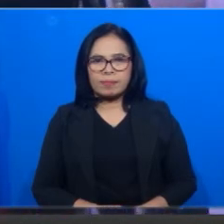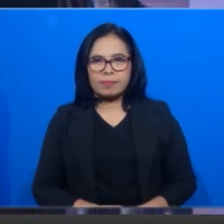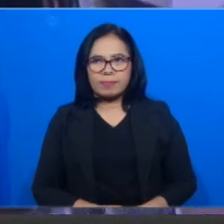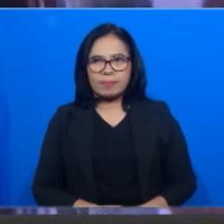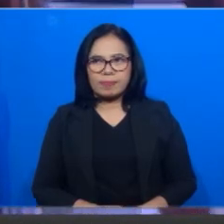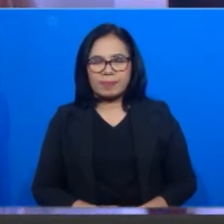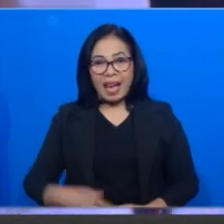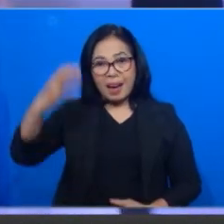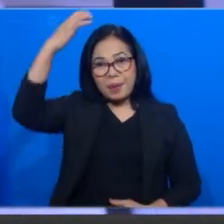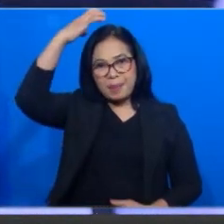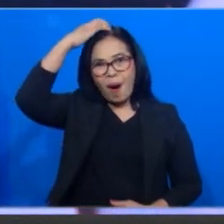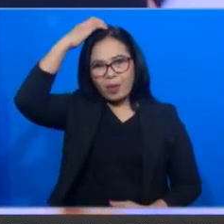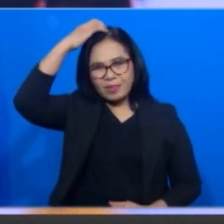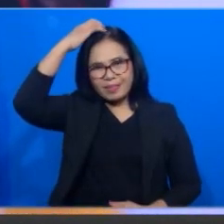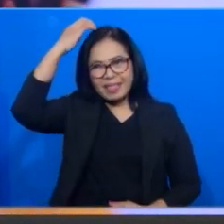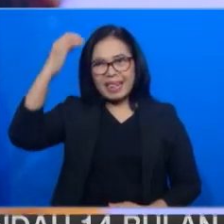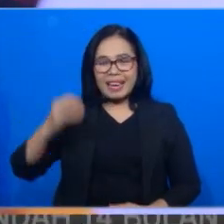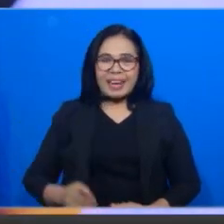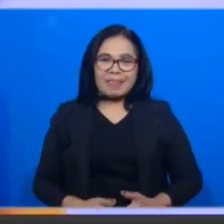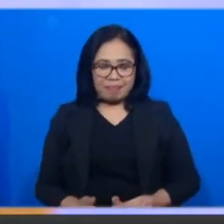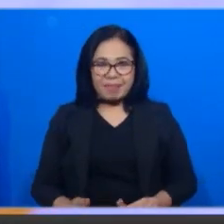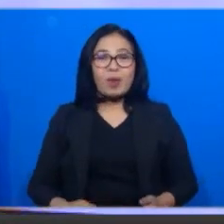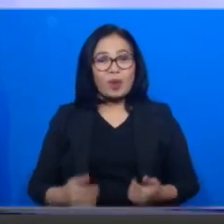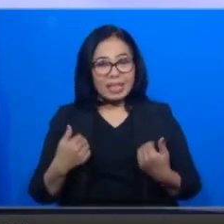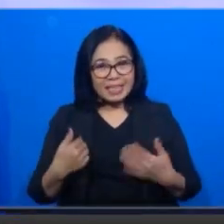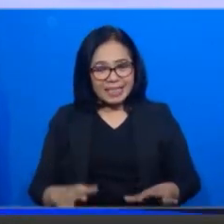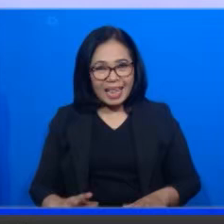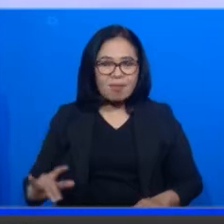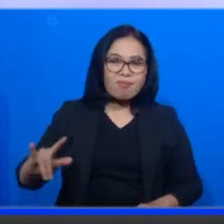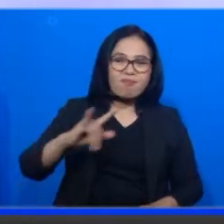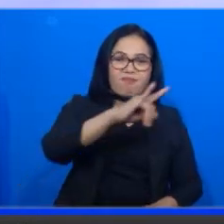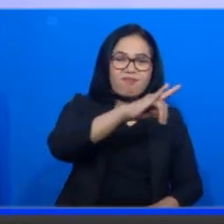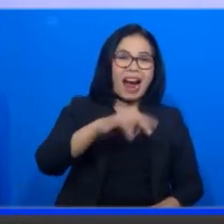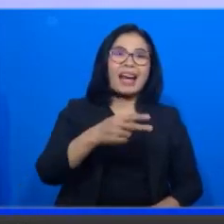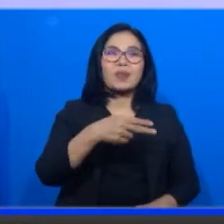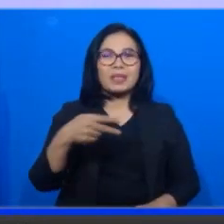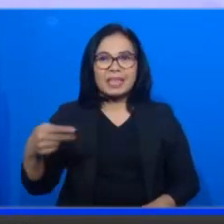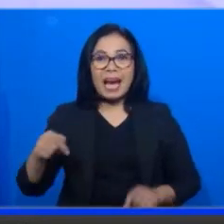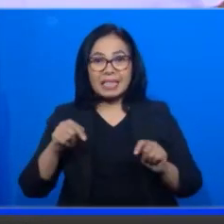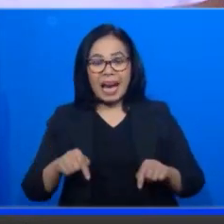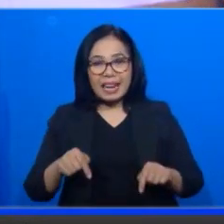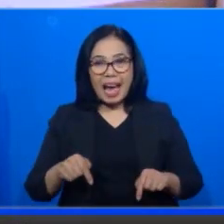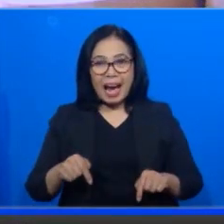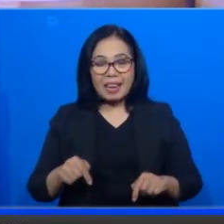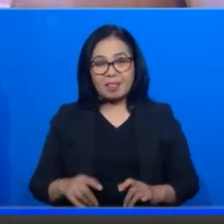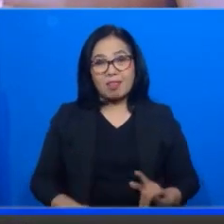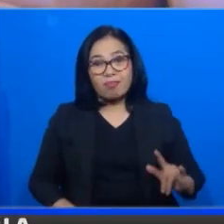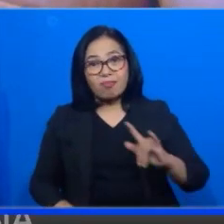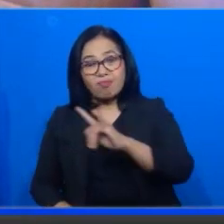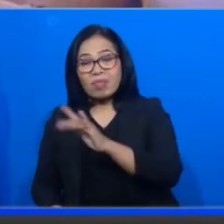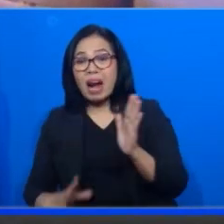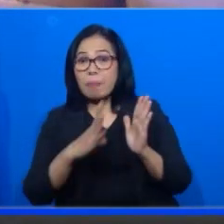Paul Fransiskus resmi mengakhiri kunjungan apostoliknya di Indonesia selanjutnya paus bertolak ke Papua Nugini menggunakan